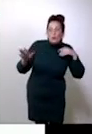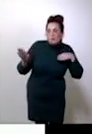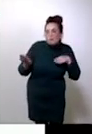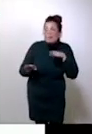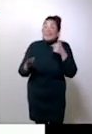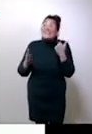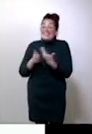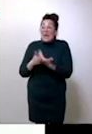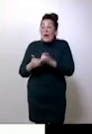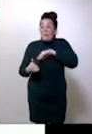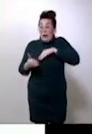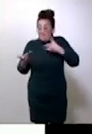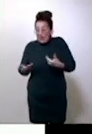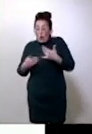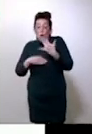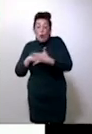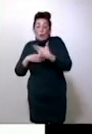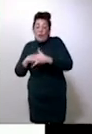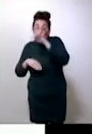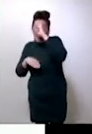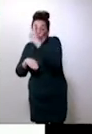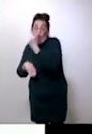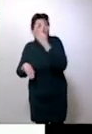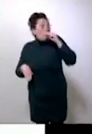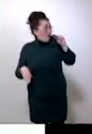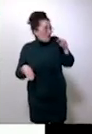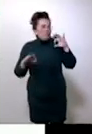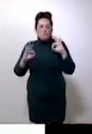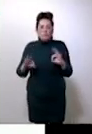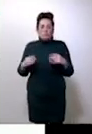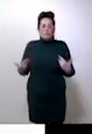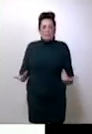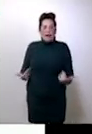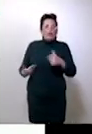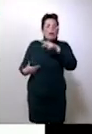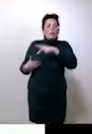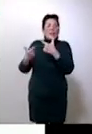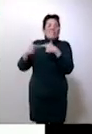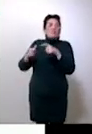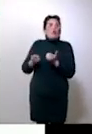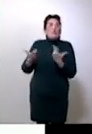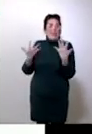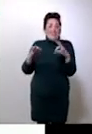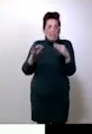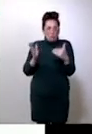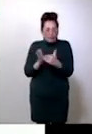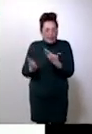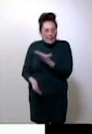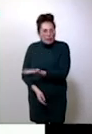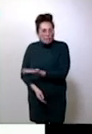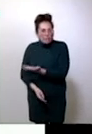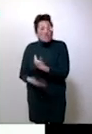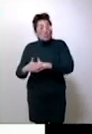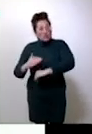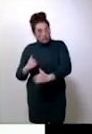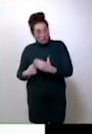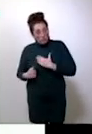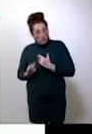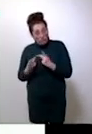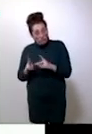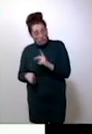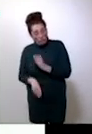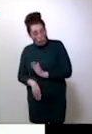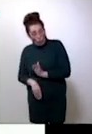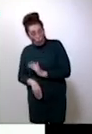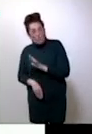connaît aujourd'hui. On remarque aussi qu'on a près de 10 000 logements vacants sur la ville de Bordeaux. Sur ces 10 000 logements vacants, il y en a 5 100 qui relèvent